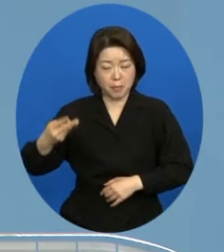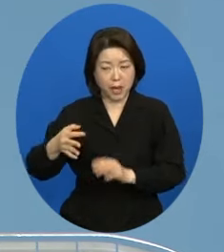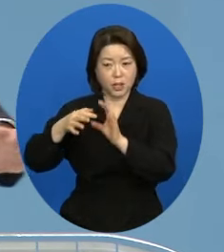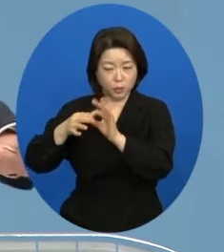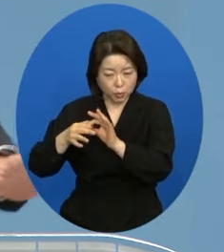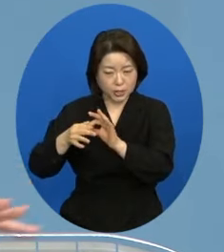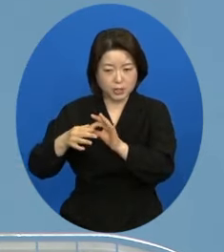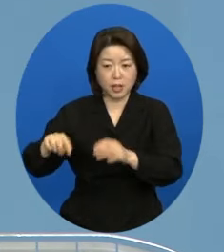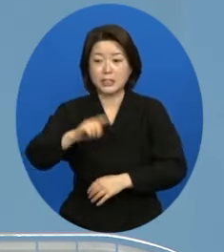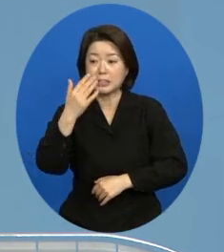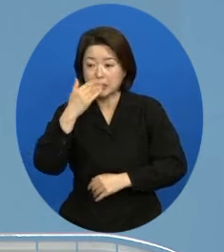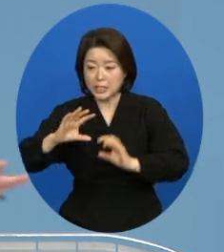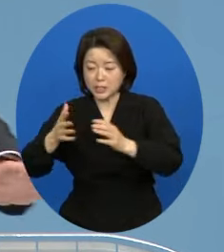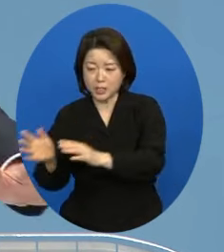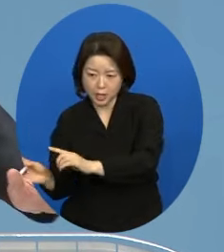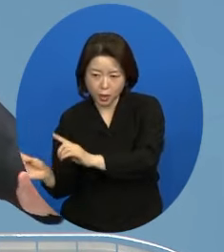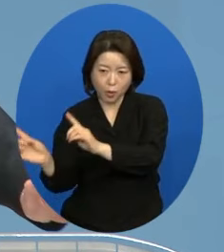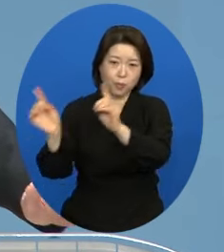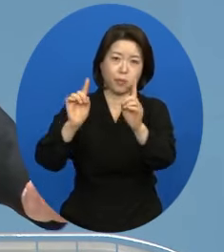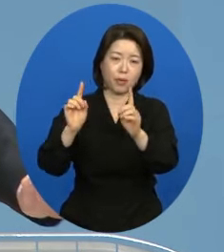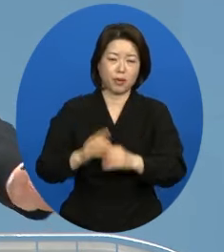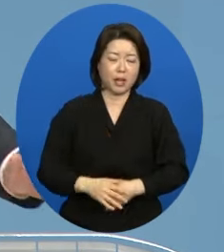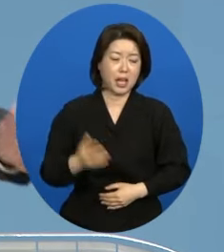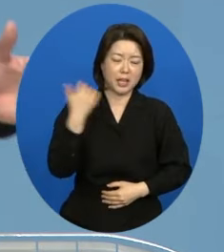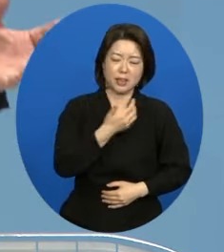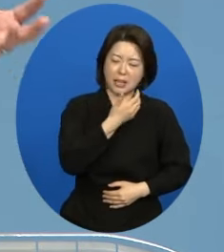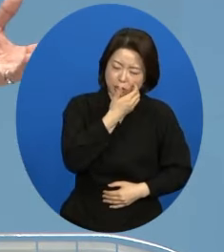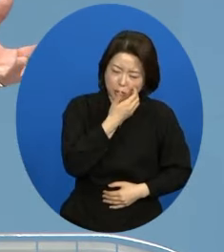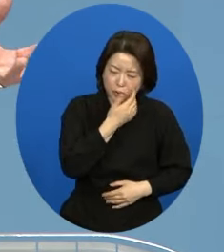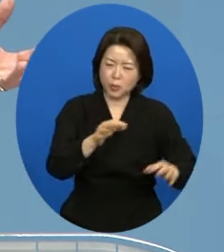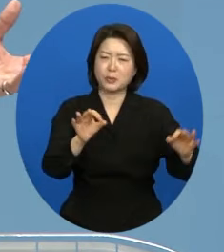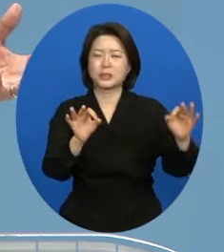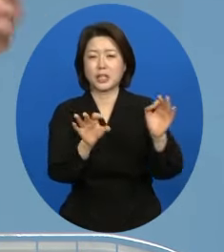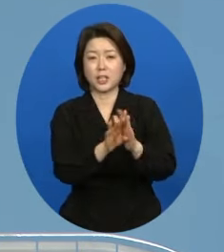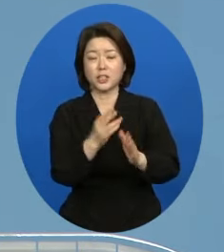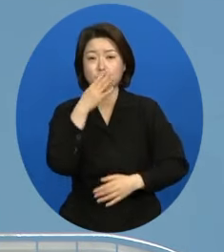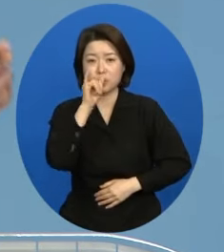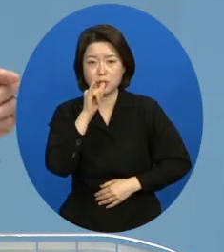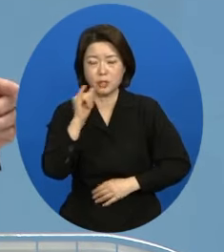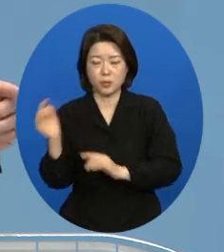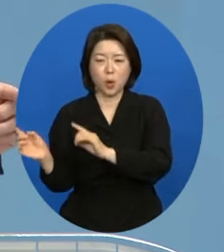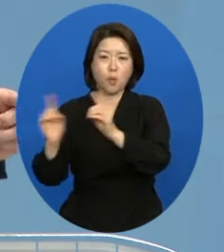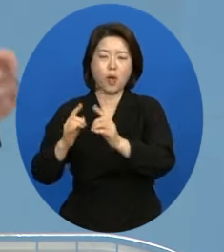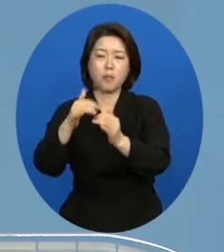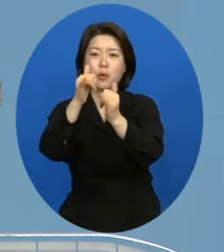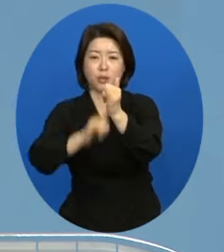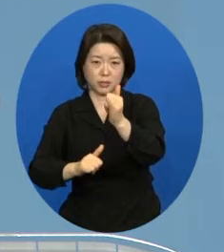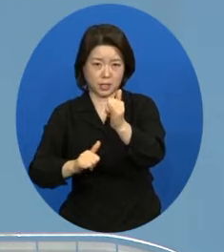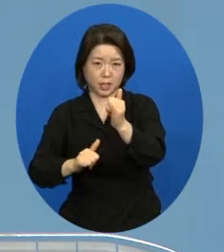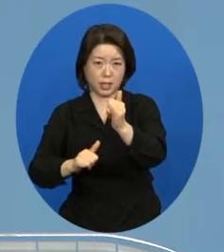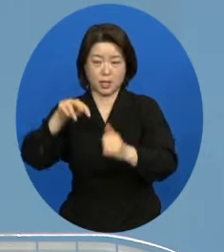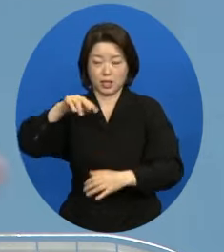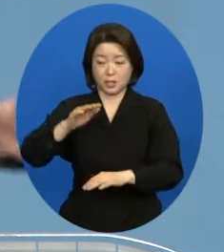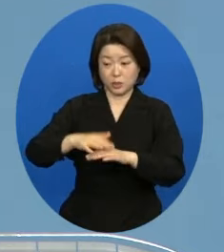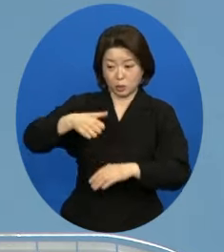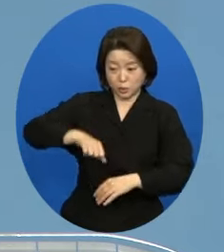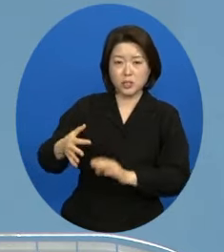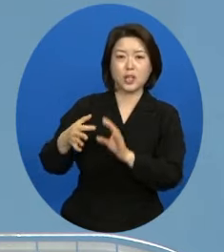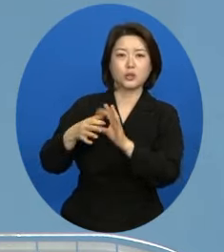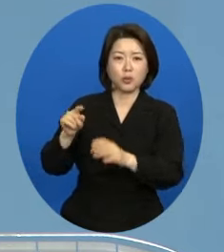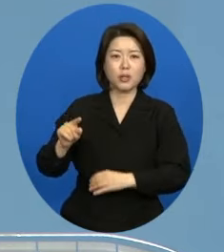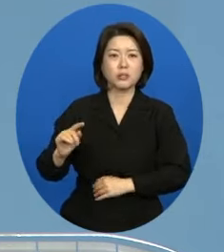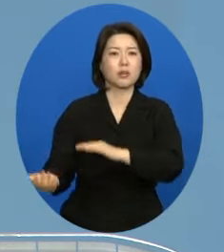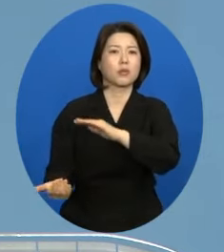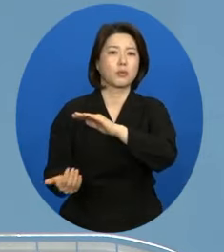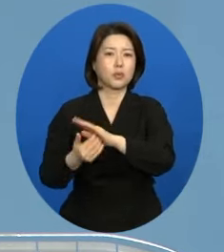치욕스러웠던과의 역사를 다 지우고 남을만한 하나님의 복의 역사가 수를 통해서 일어나게 되는 거 그